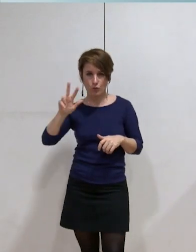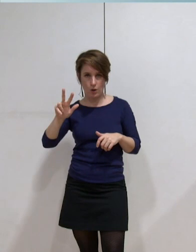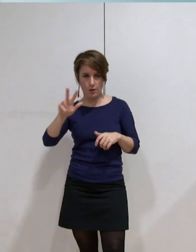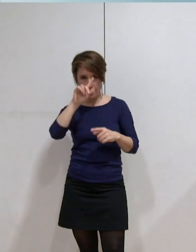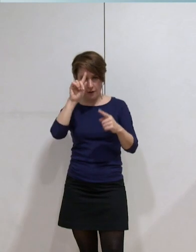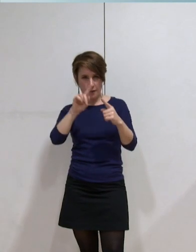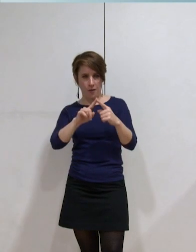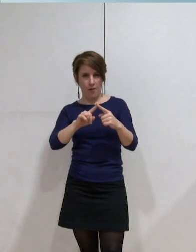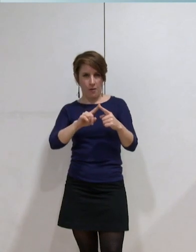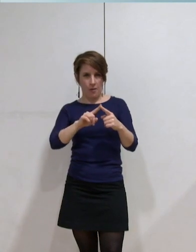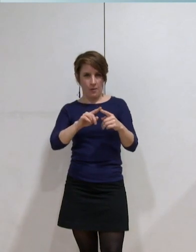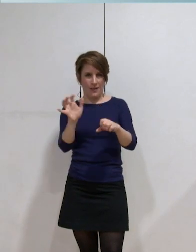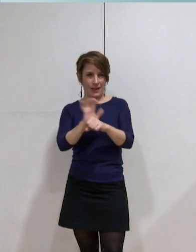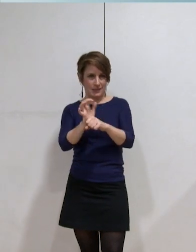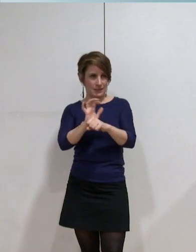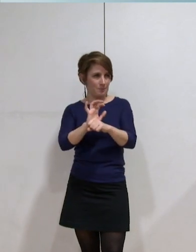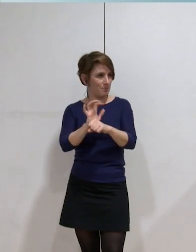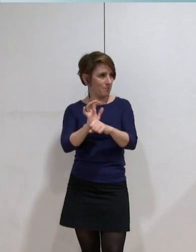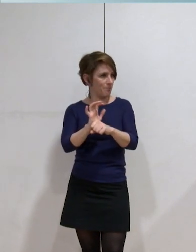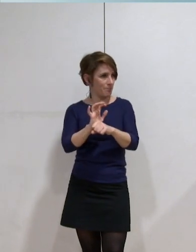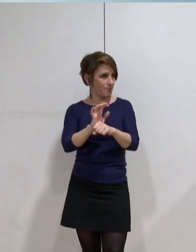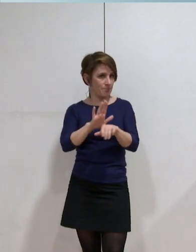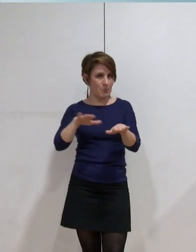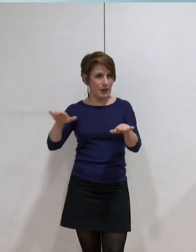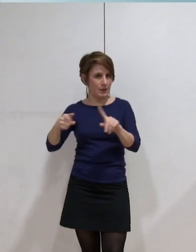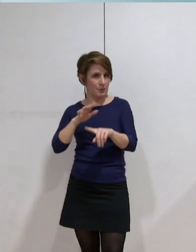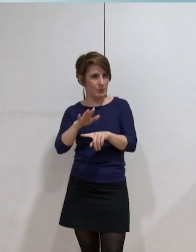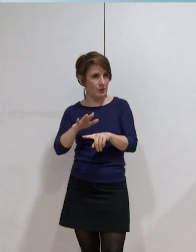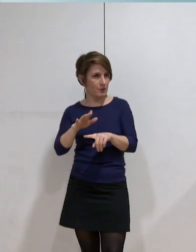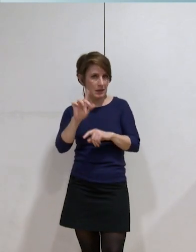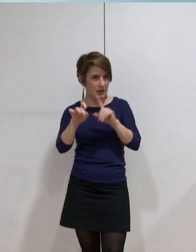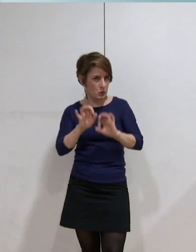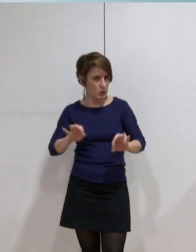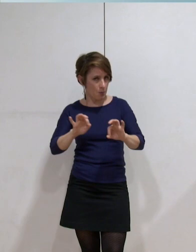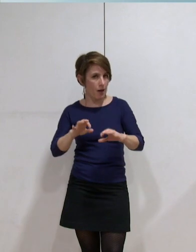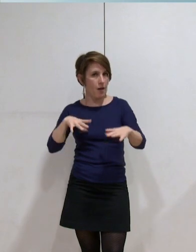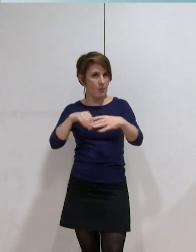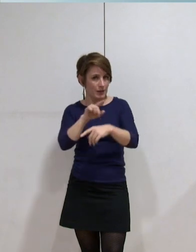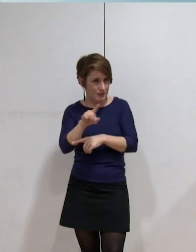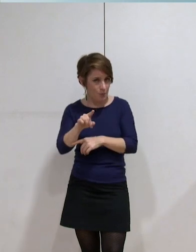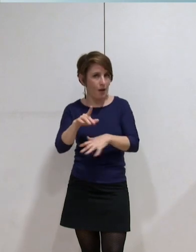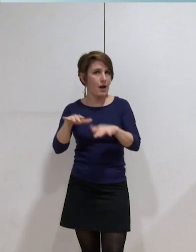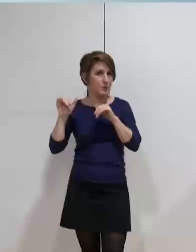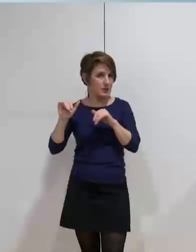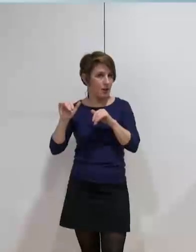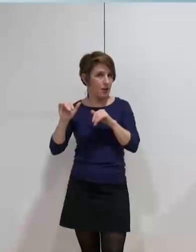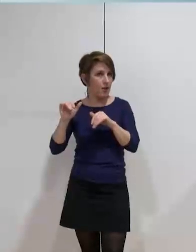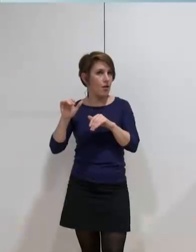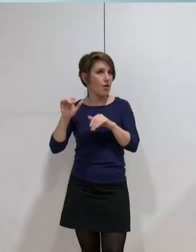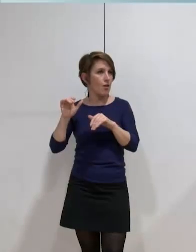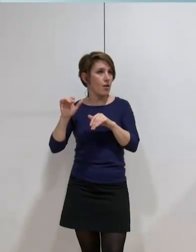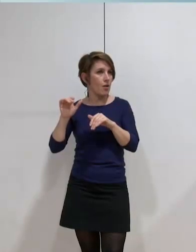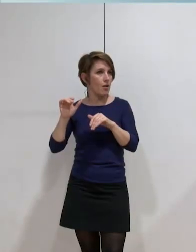porte sur les taxis pas de question qui ne prend pas part au vote qui s'abstient qui vote